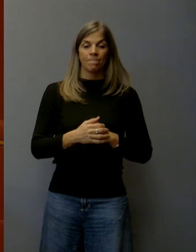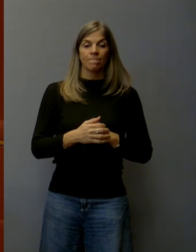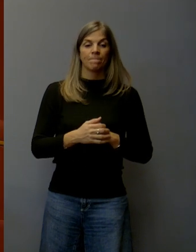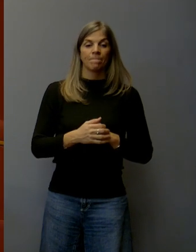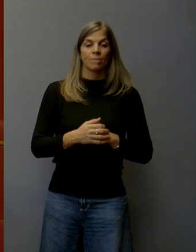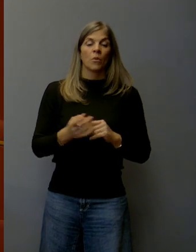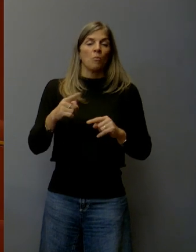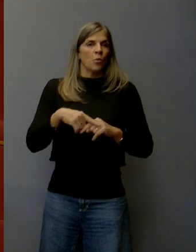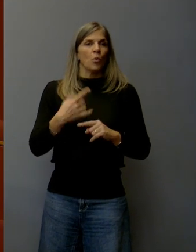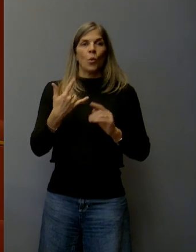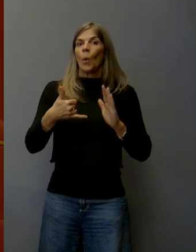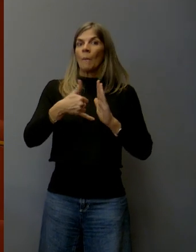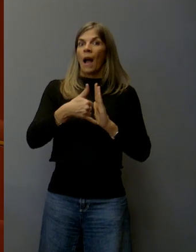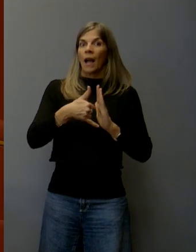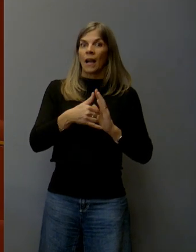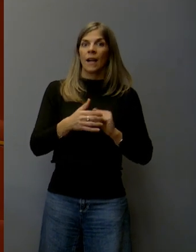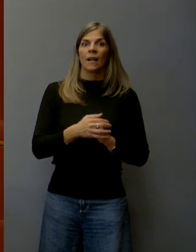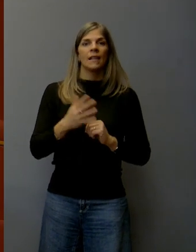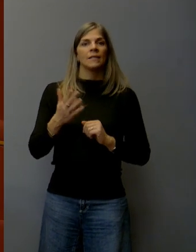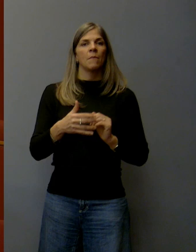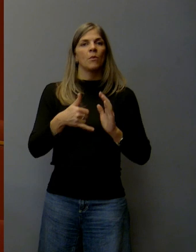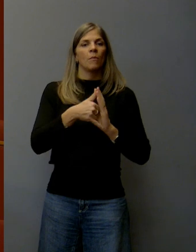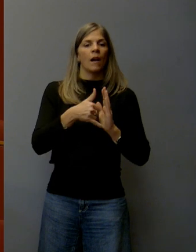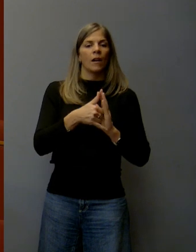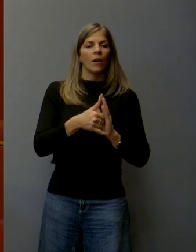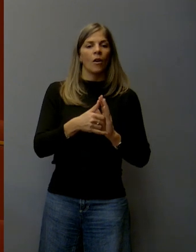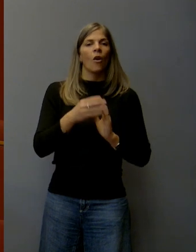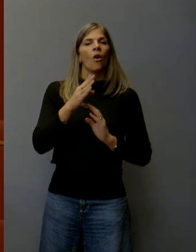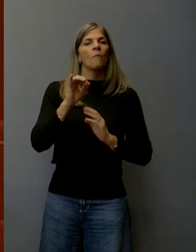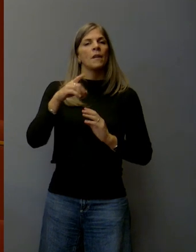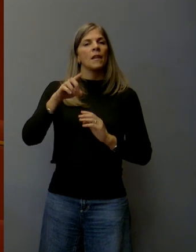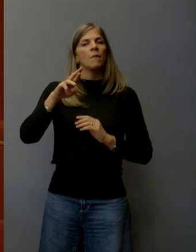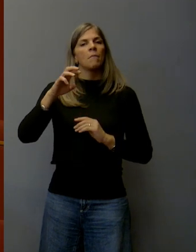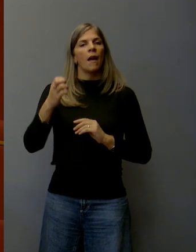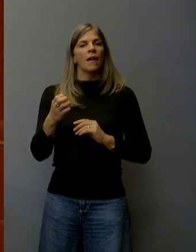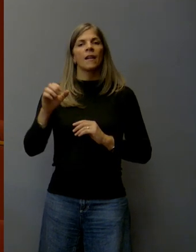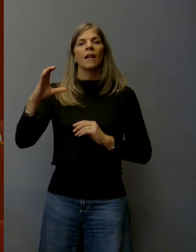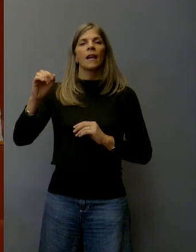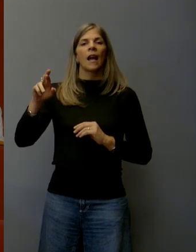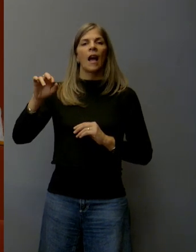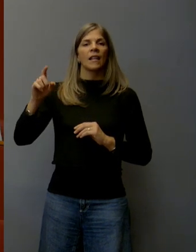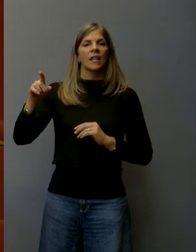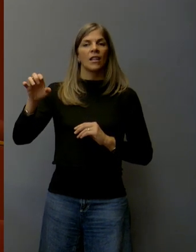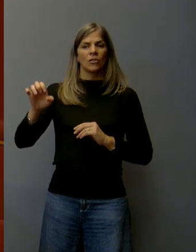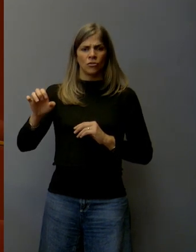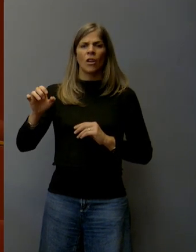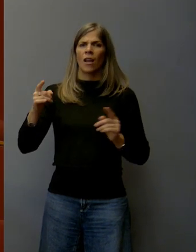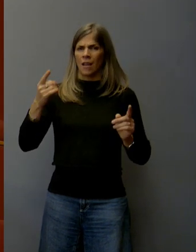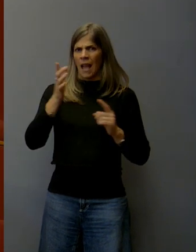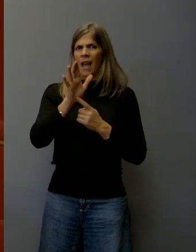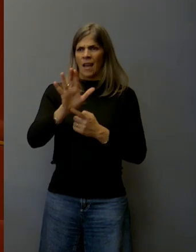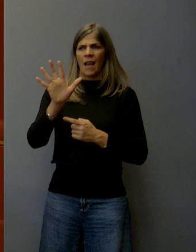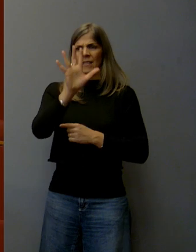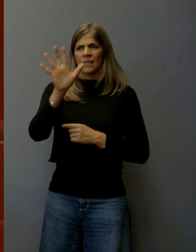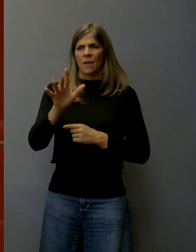ad esempio alle banche e il caso B per Carige è un esempio ci sono stati giorni di disagio per tutti e soprattutto